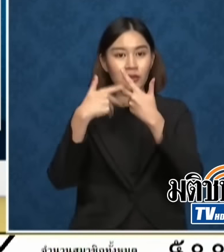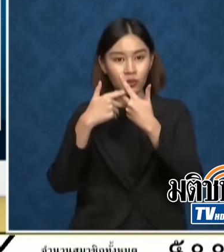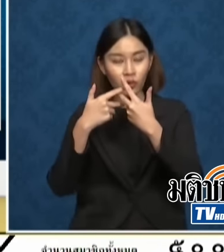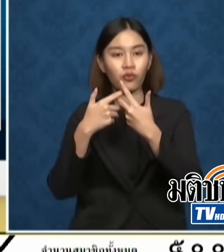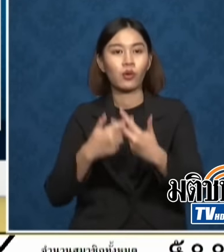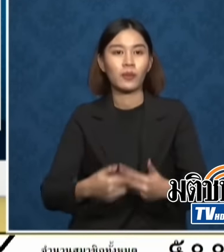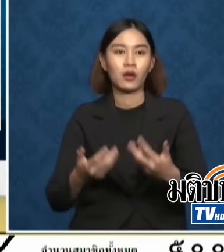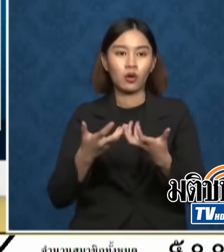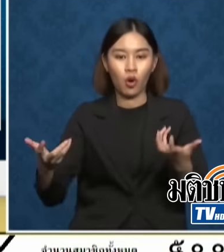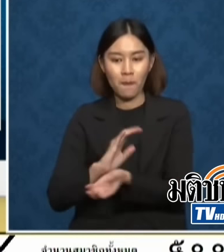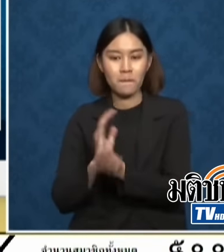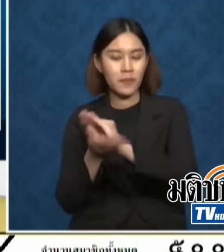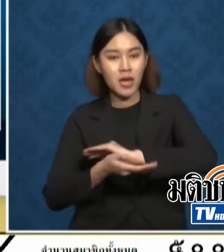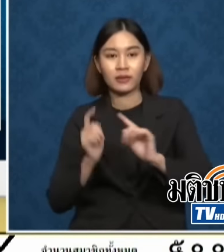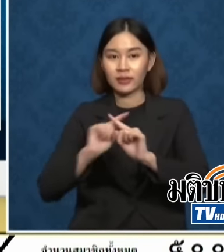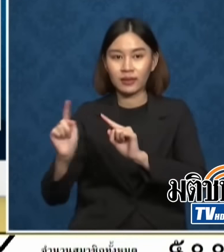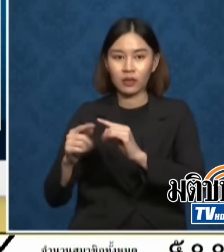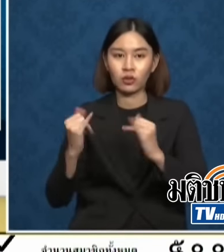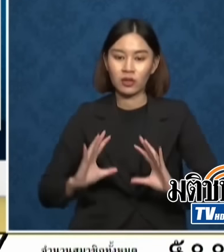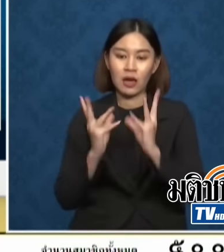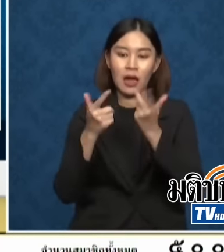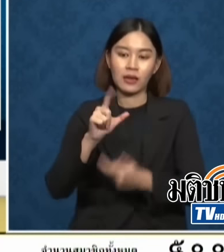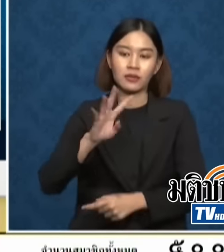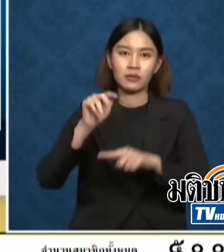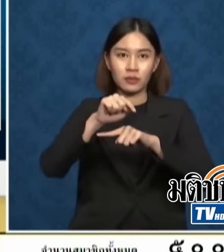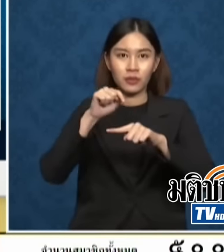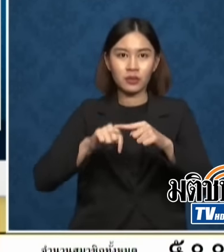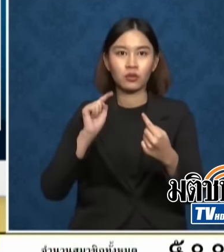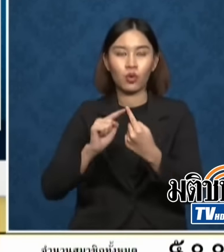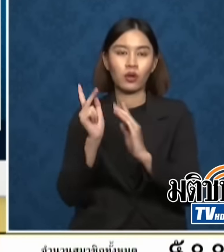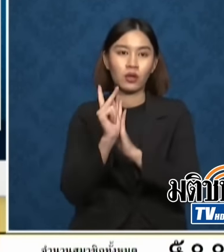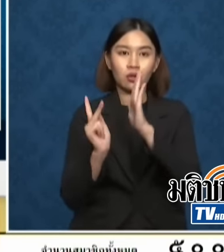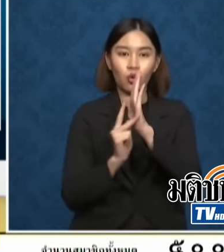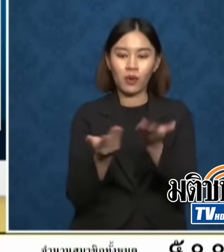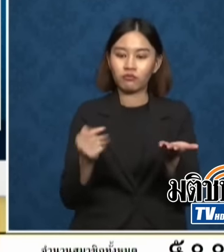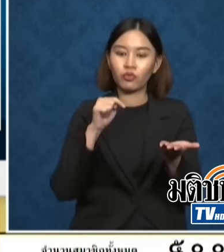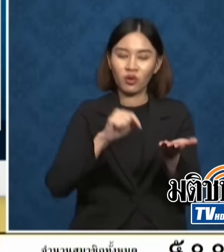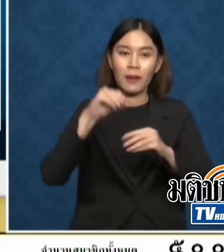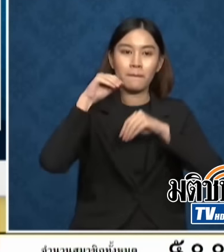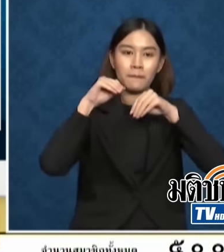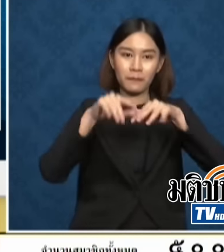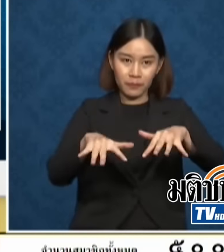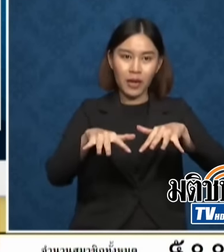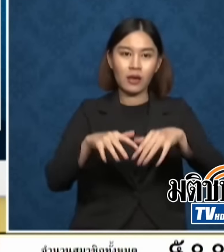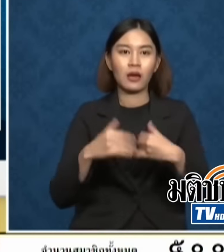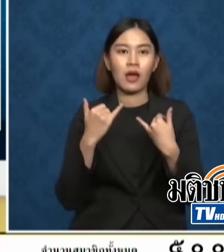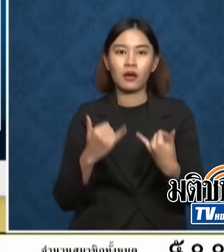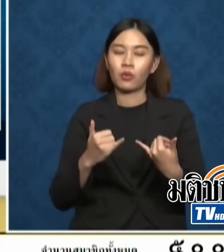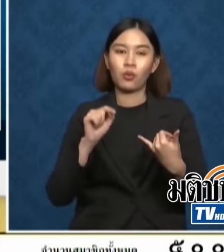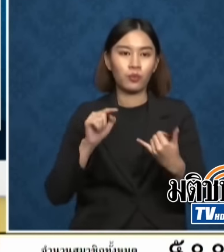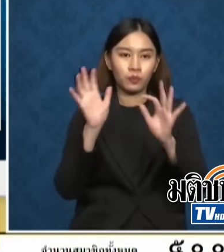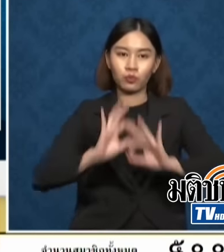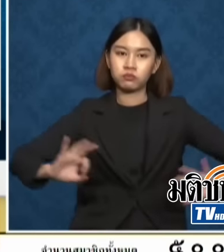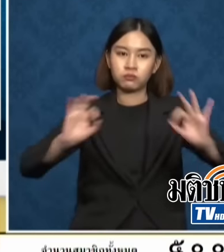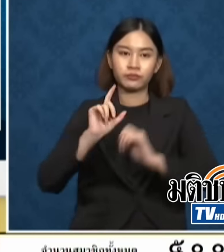งงานแปรรูปสัตว์น้ำเค็มที่หายไปอีก 24% ในช่วงเวลาที่กฎหมายฉบับนี้ขึ้นมาอันนี้คือความใหญ่